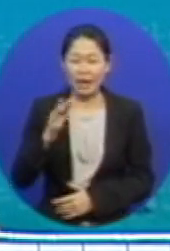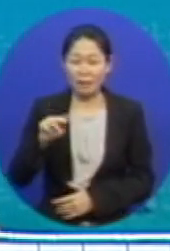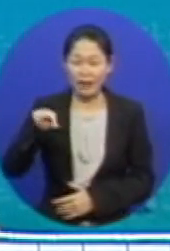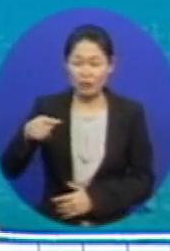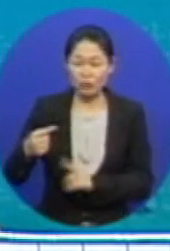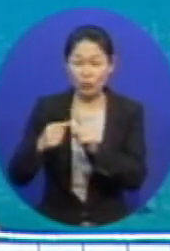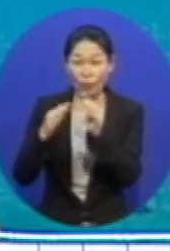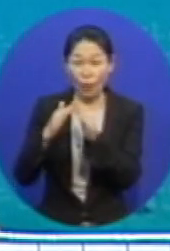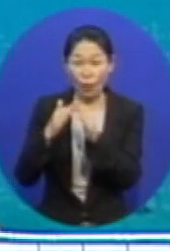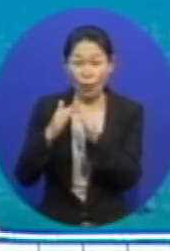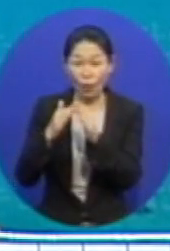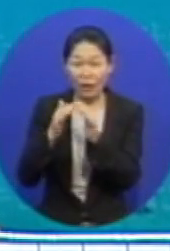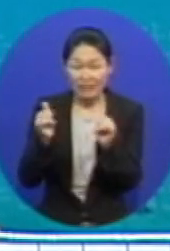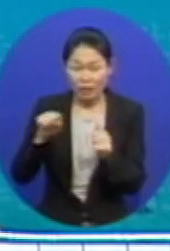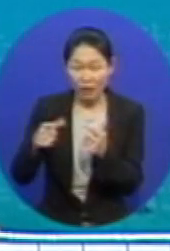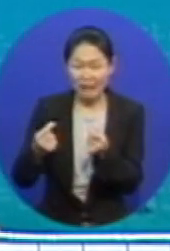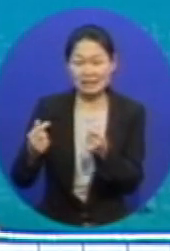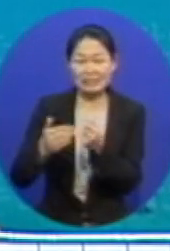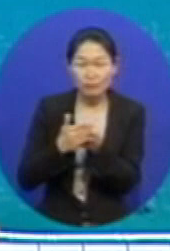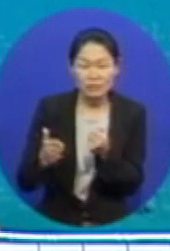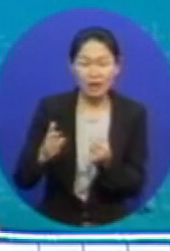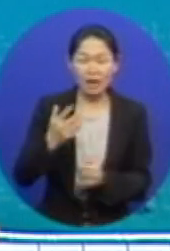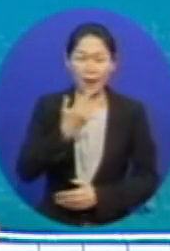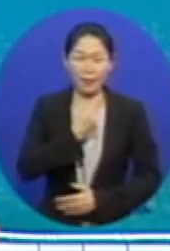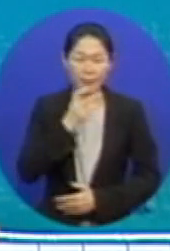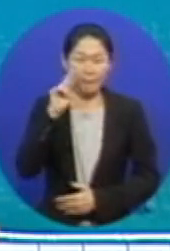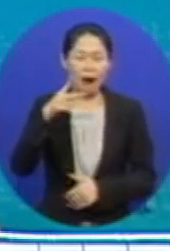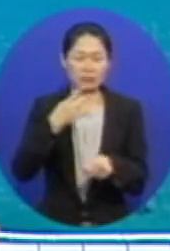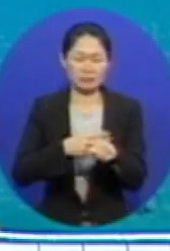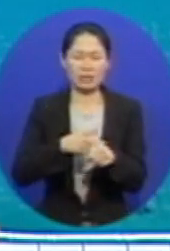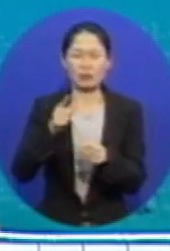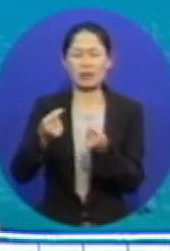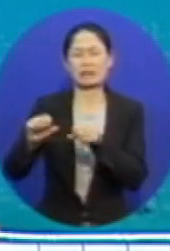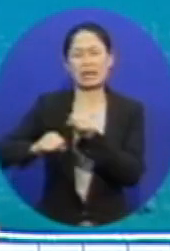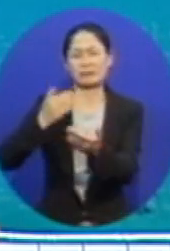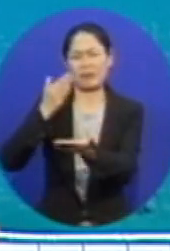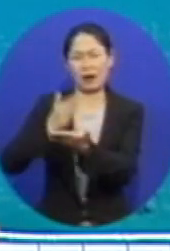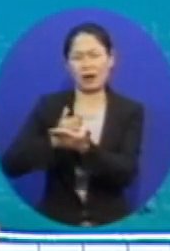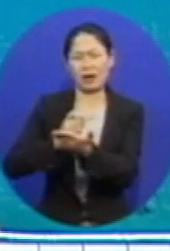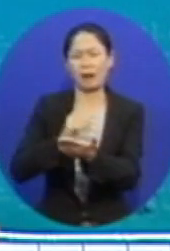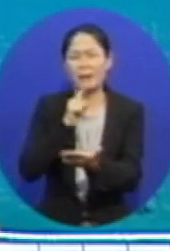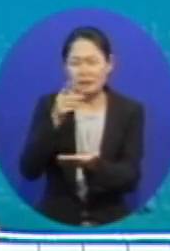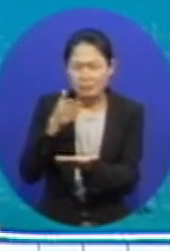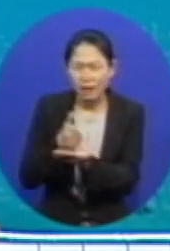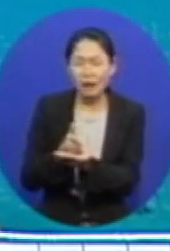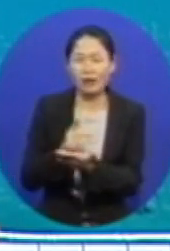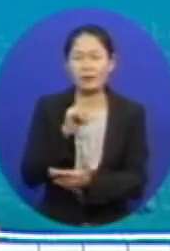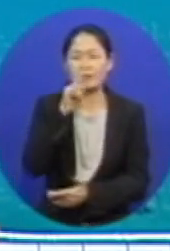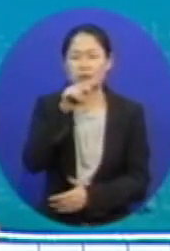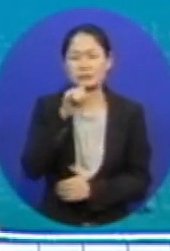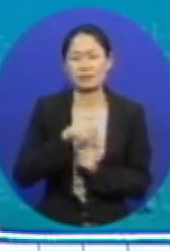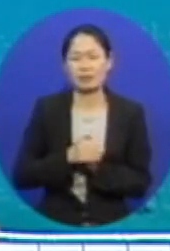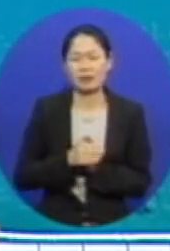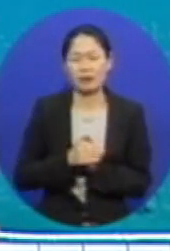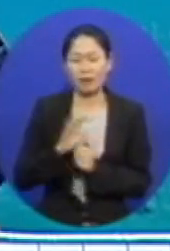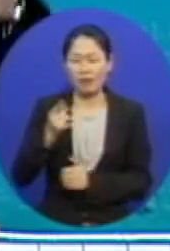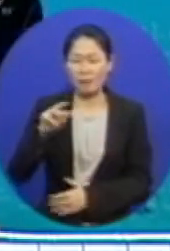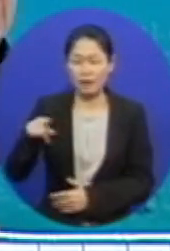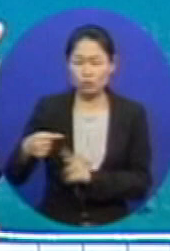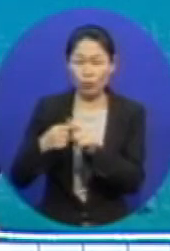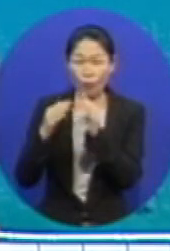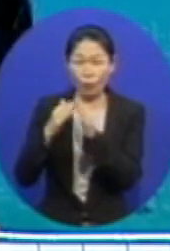교인들이 그랬기 때문에 사도 바울이 그렇게 하지 말라고 말씀 하는거 아니겠어요 만약에 에베소 교인들이